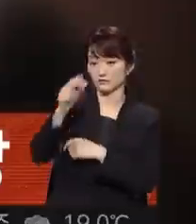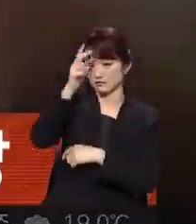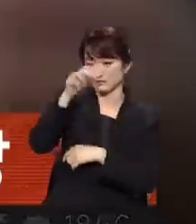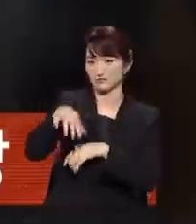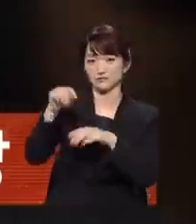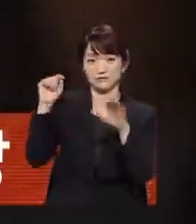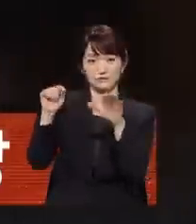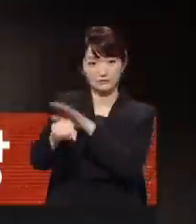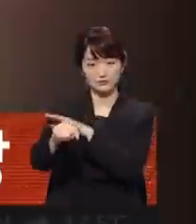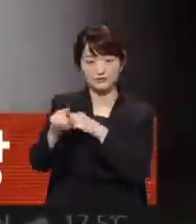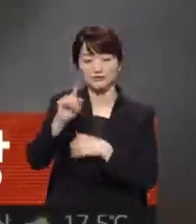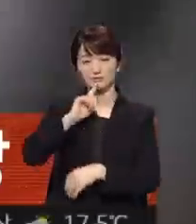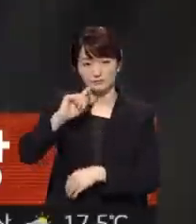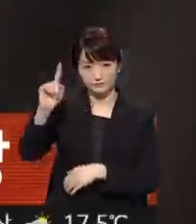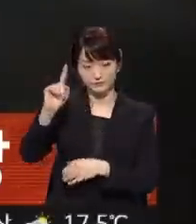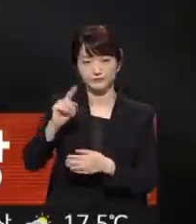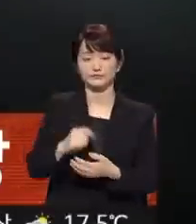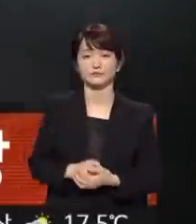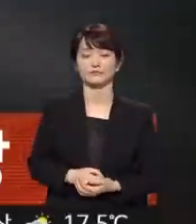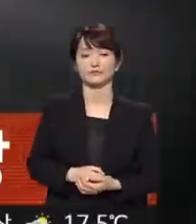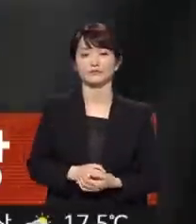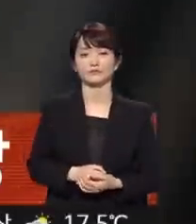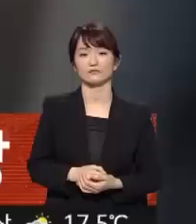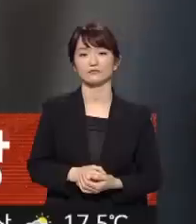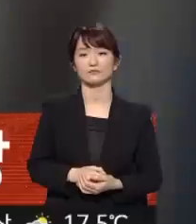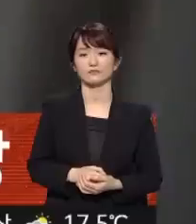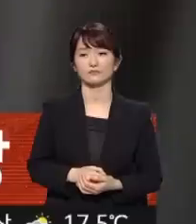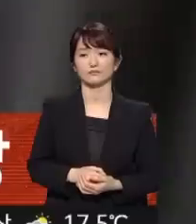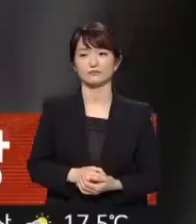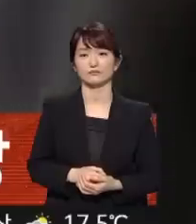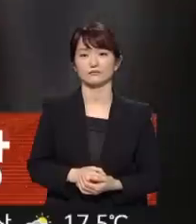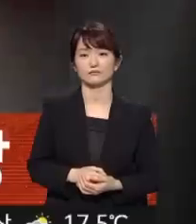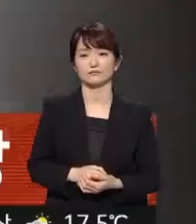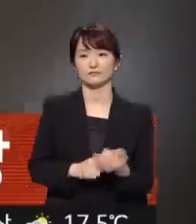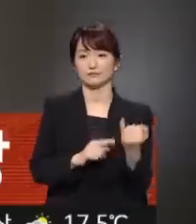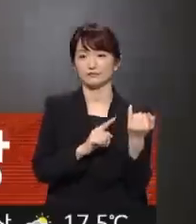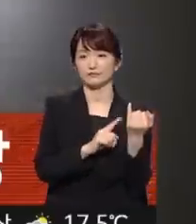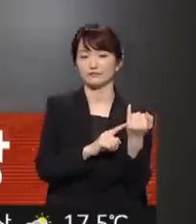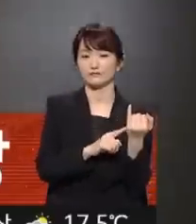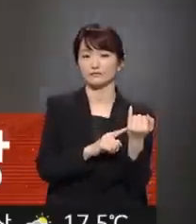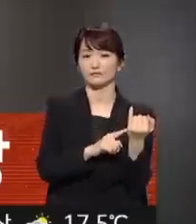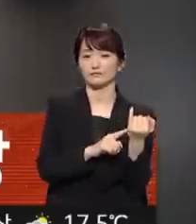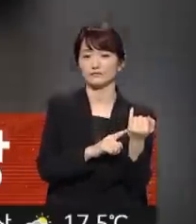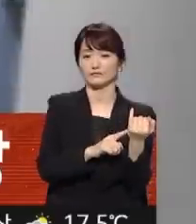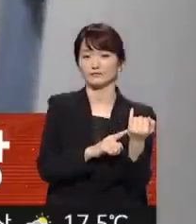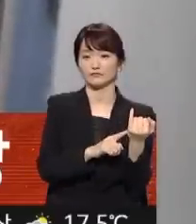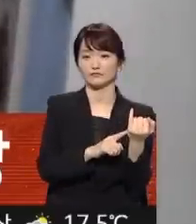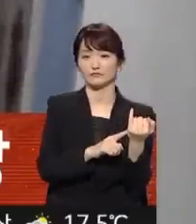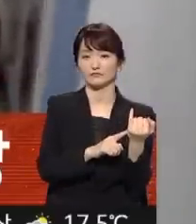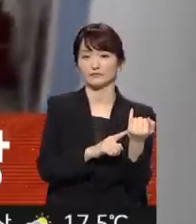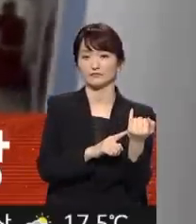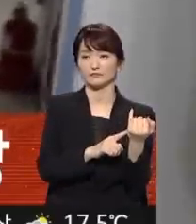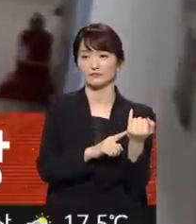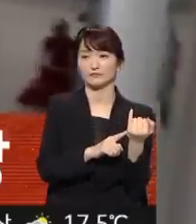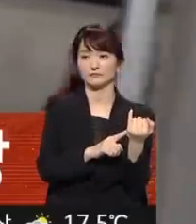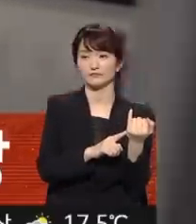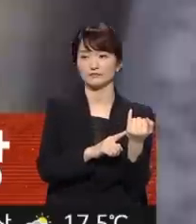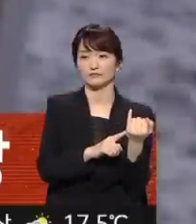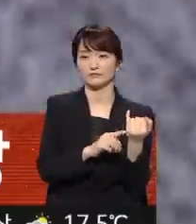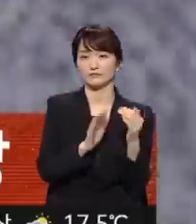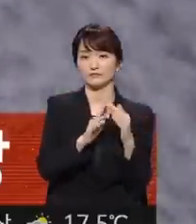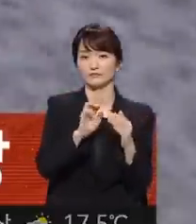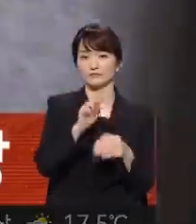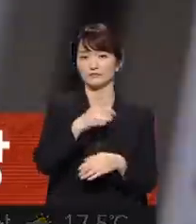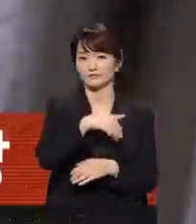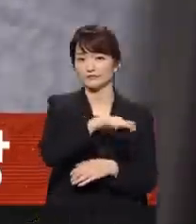가가지고 신고라든지 뭐 고소하겠다고 필요하긴 했는데 이 여성분 아까 데려갔지 않습니까? 근데 가해 여성이 바로 귀가가 됐다는